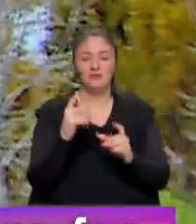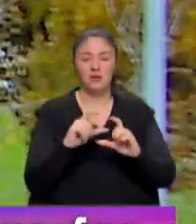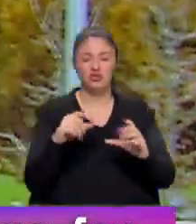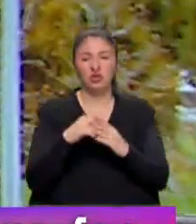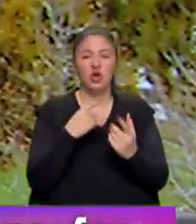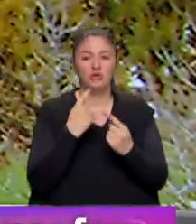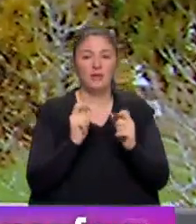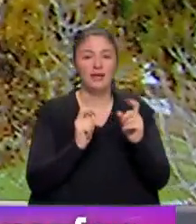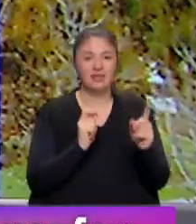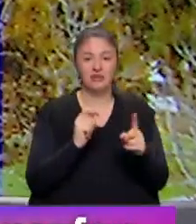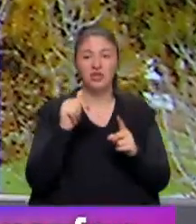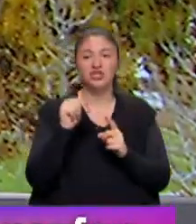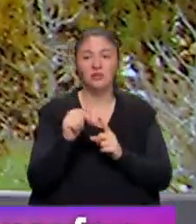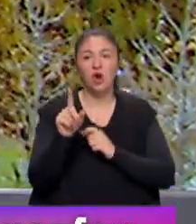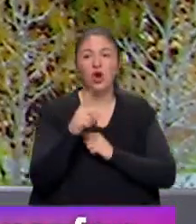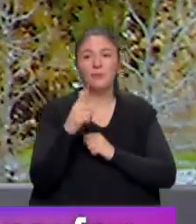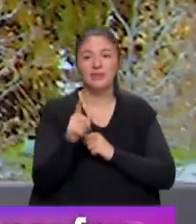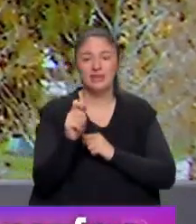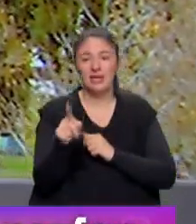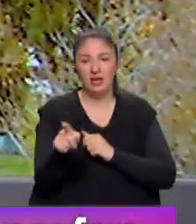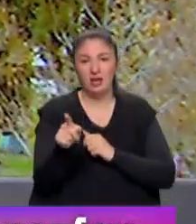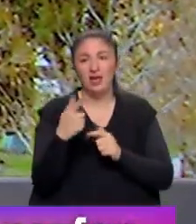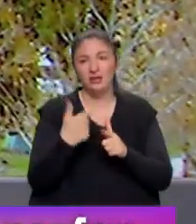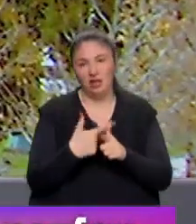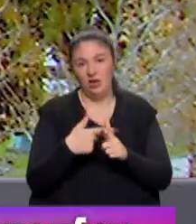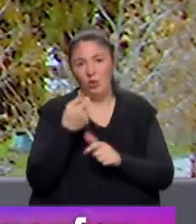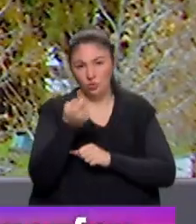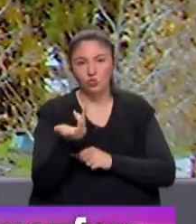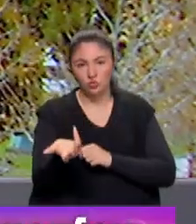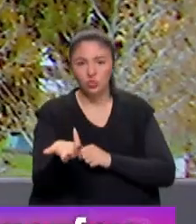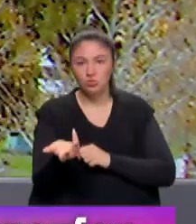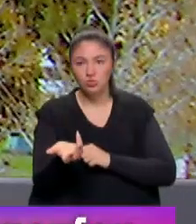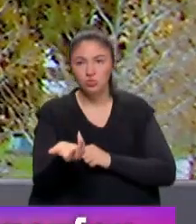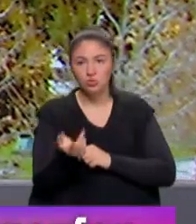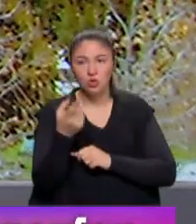altında konuşurken? Şimdi 10 bin lira kira ödüyorsunuz.